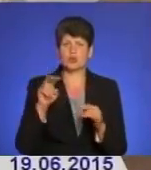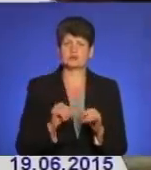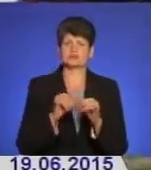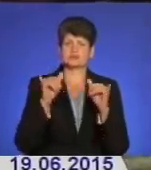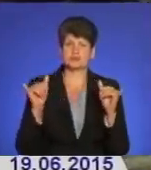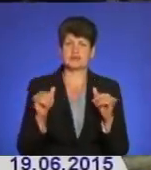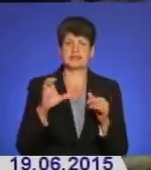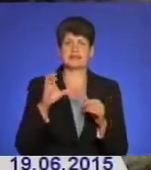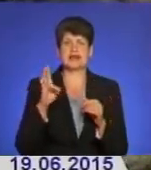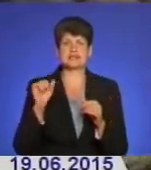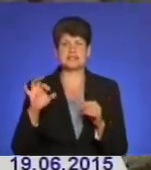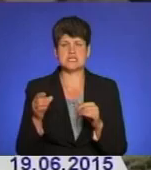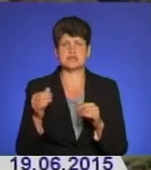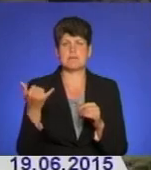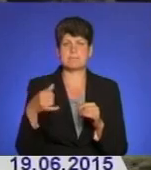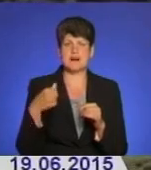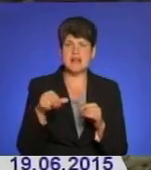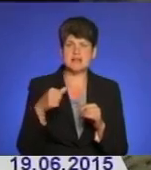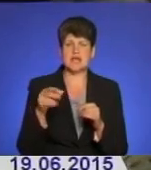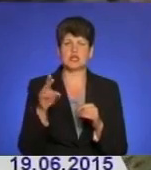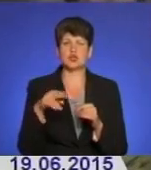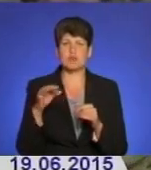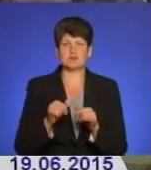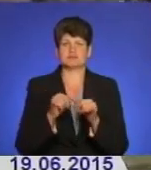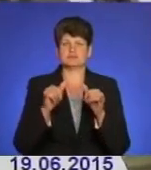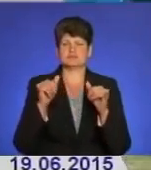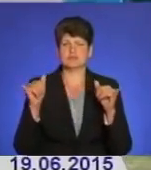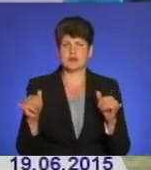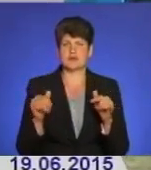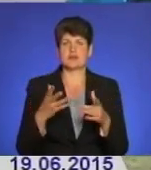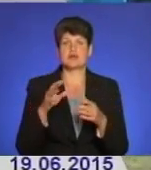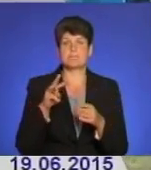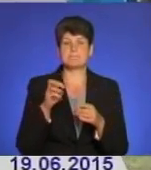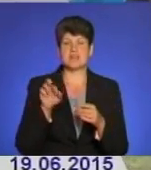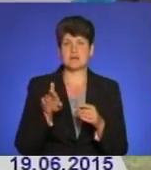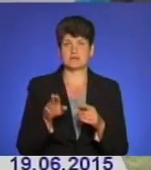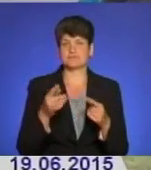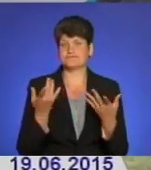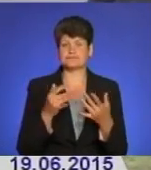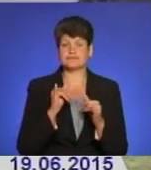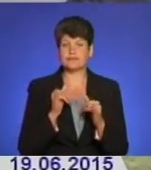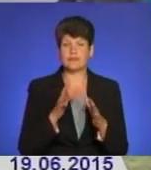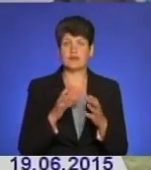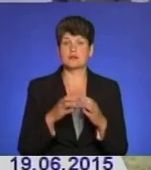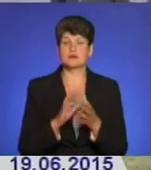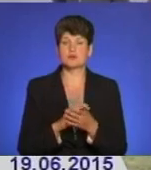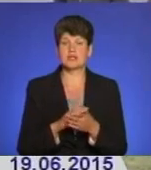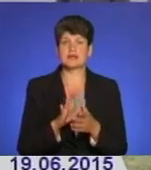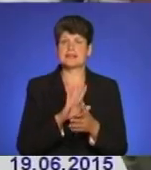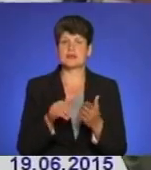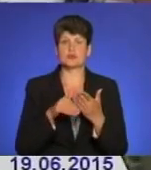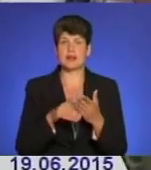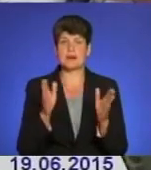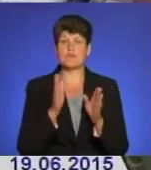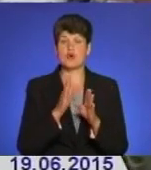насіння, пального, добрив і, звісно ж, критична ситуація з агрохолдингом «Мрія». Не сприяла сільгоспвиробникам навіть погода.